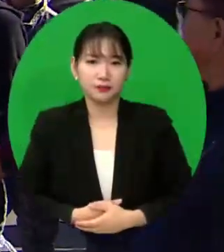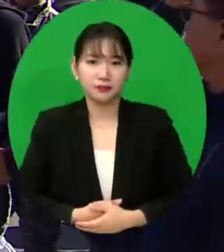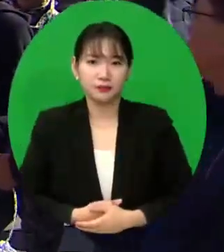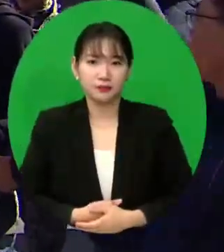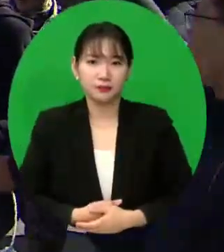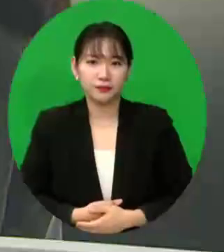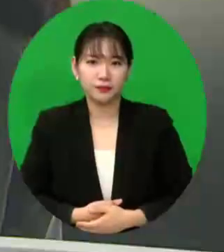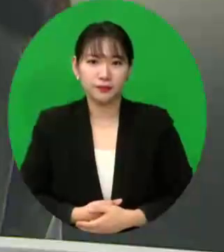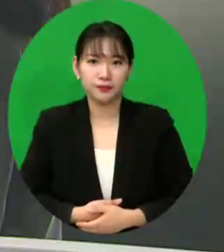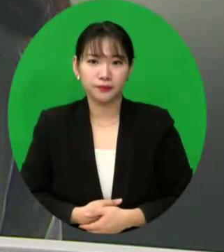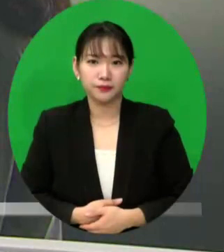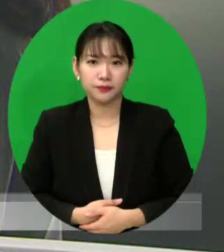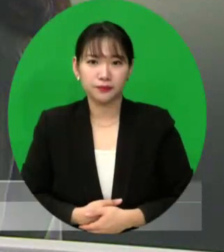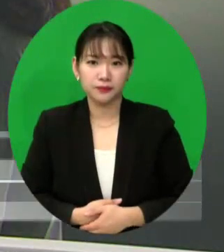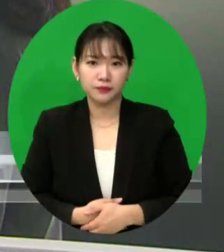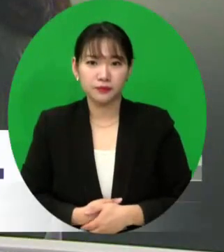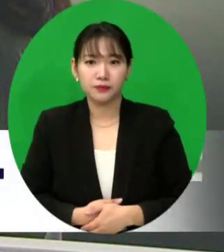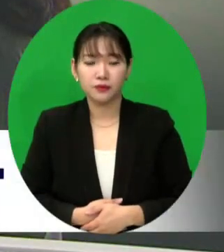박종호입니다.